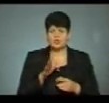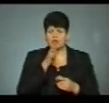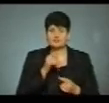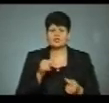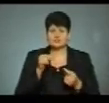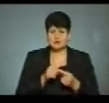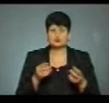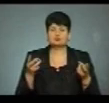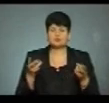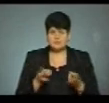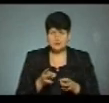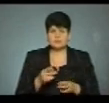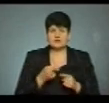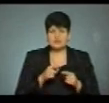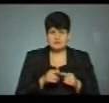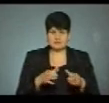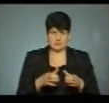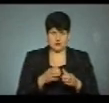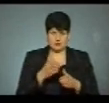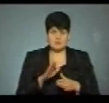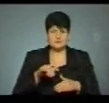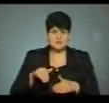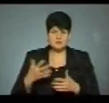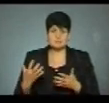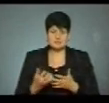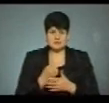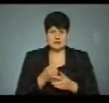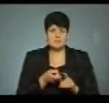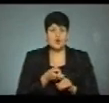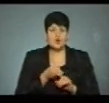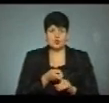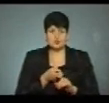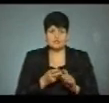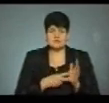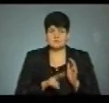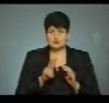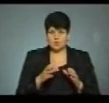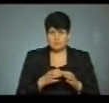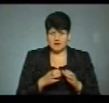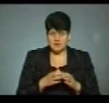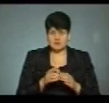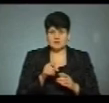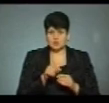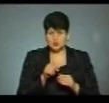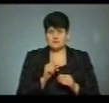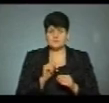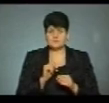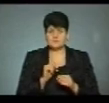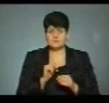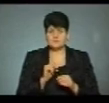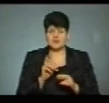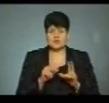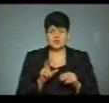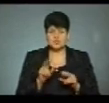вчасною і потрібною, і саме в цей підрозділ. Пізніше ми ще знайдемо контакти і 72-ї бригади, і туди, з якої, на